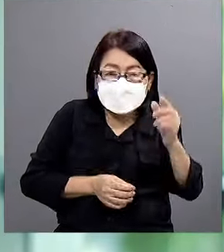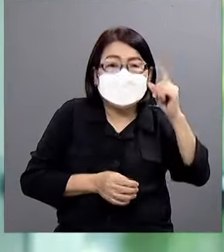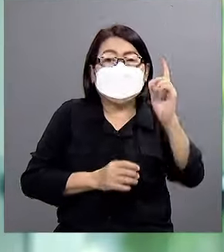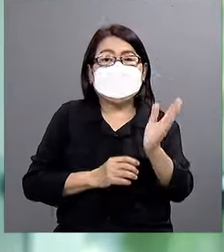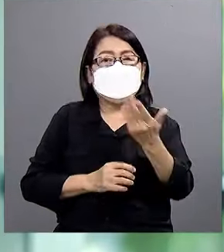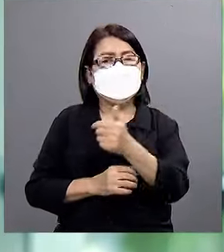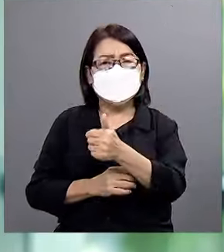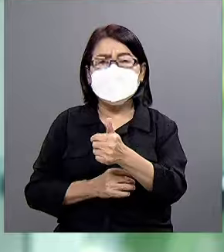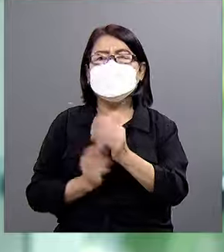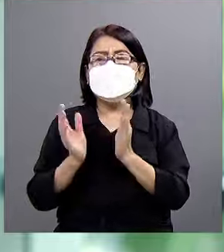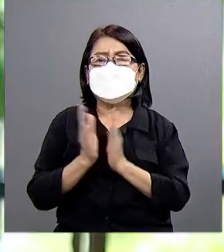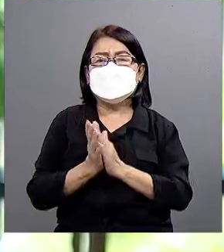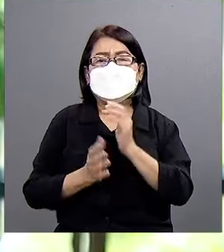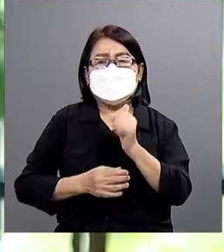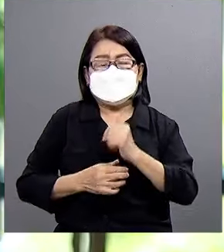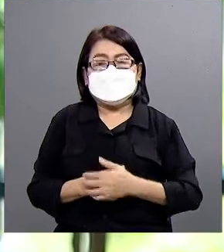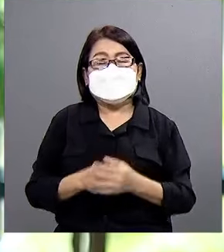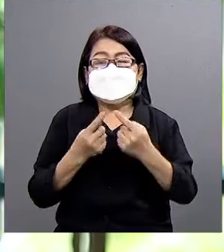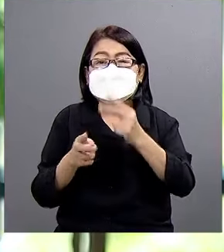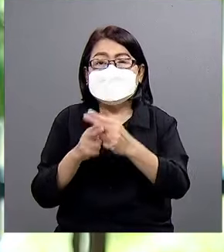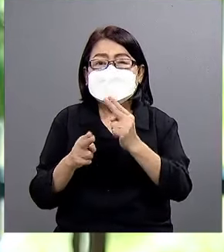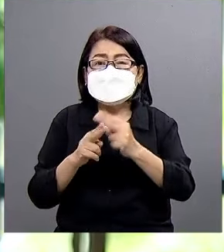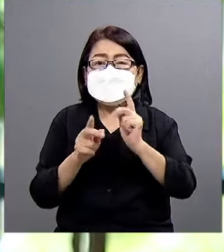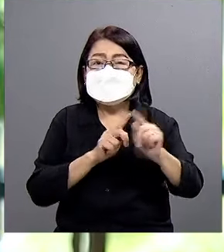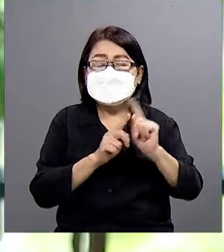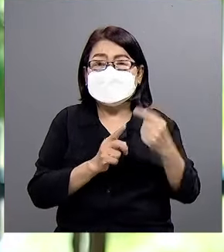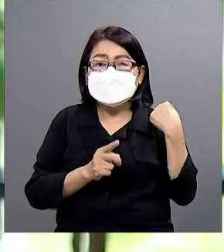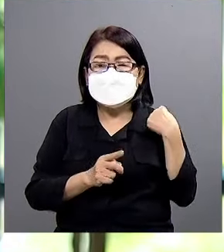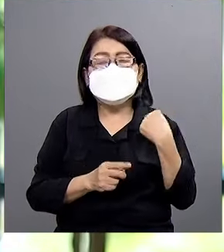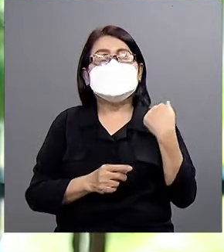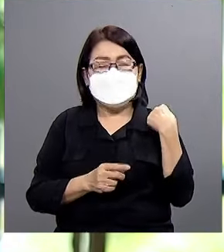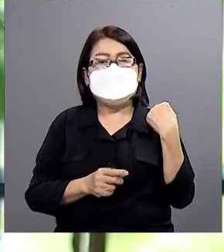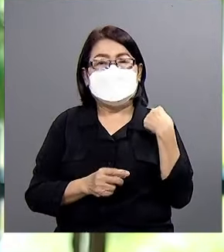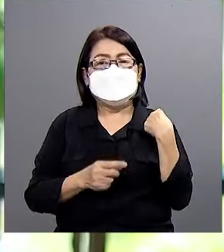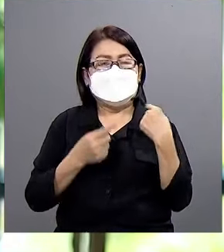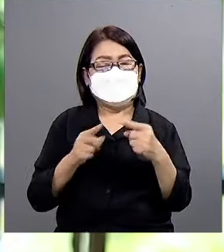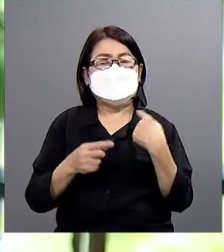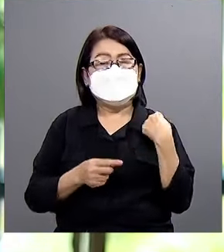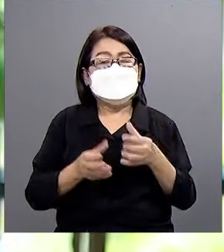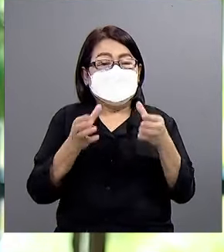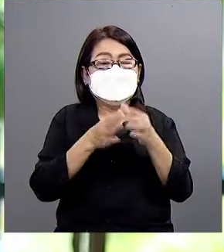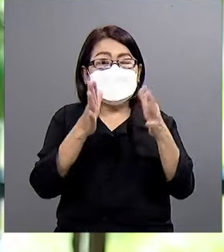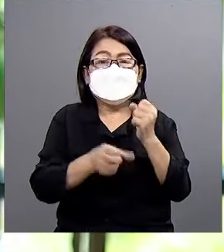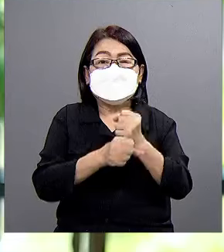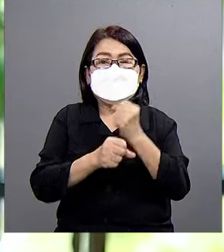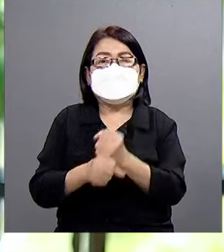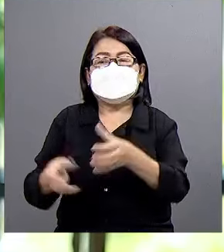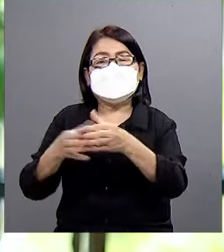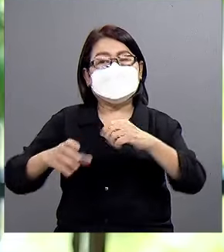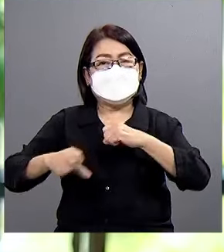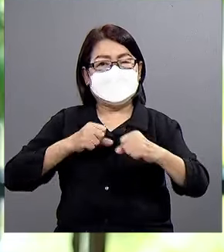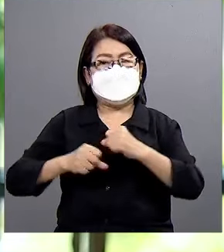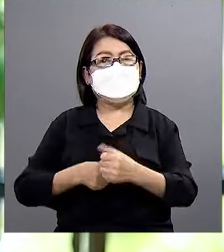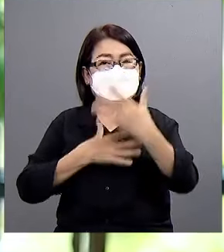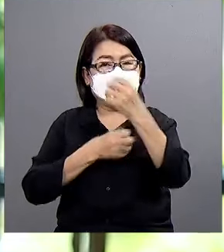ค่ะ ครับผม ค่ะแล้วสูตรอื่นล่ะคะ สูตรอื่นเนี่ยมีอยู่สูตรนึงที่น่าสนใจสำหรับกลุ่มคนทำงานแล้วกลุ่มวัยรุ่นนั่นก็คือกลุ่มคนที่นอนน้